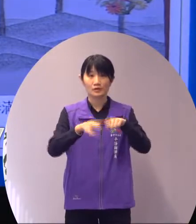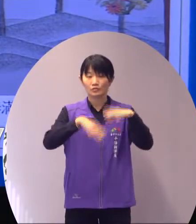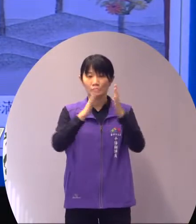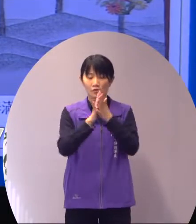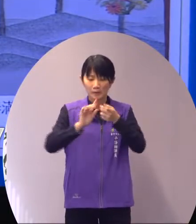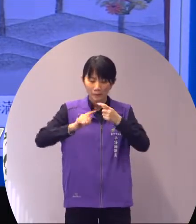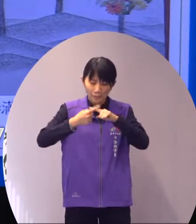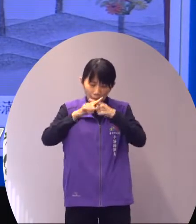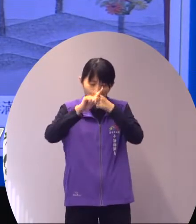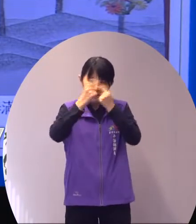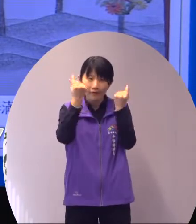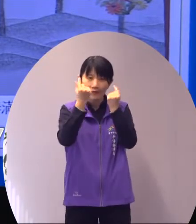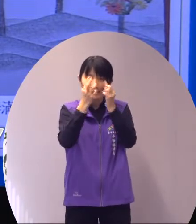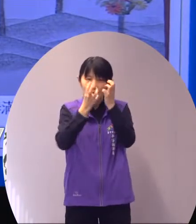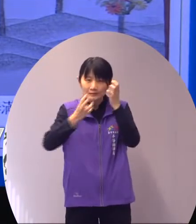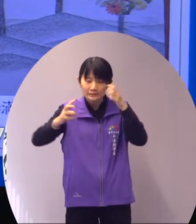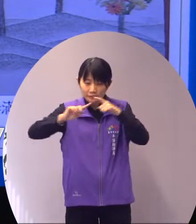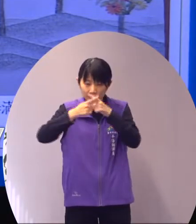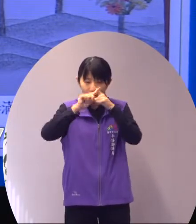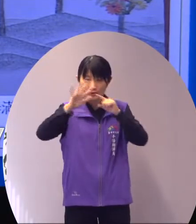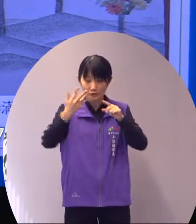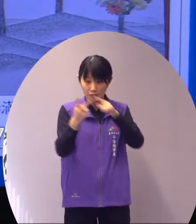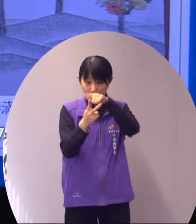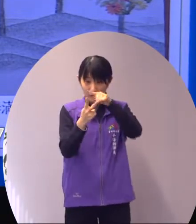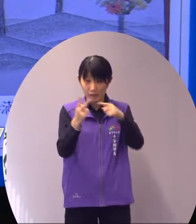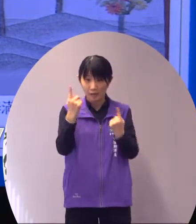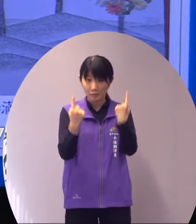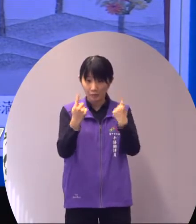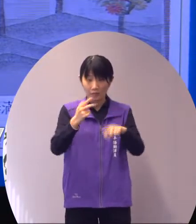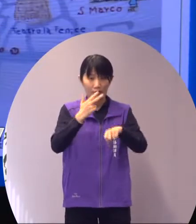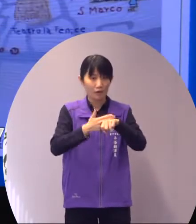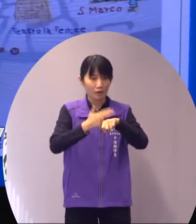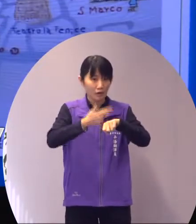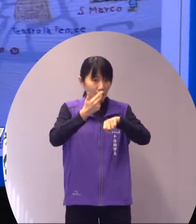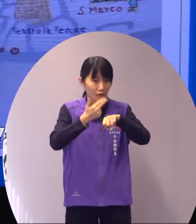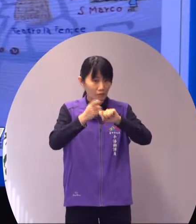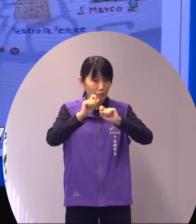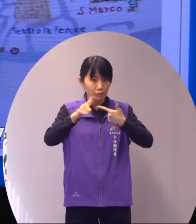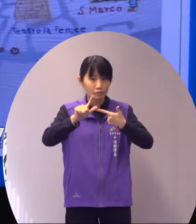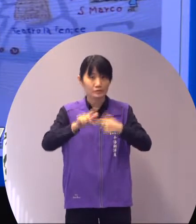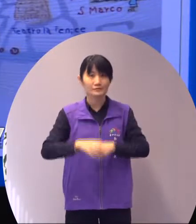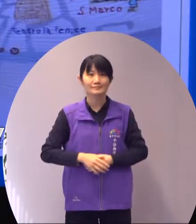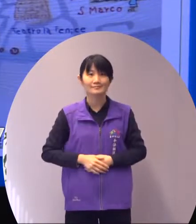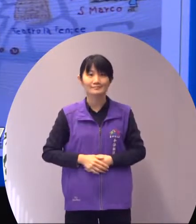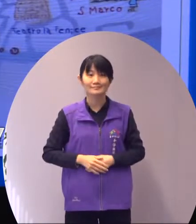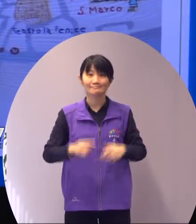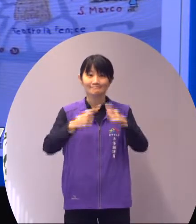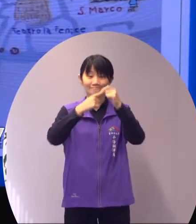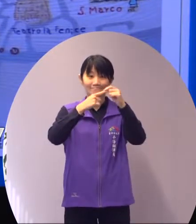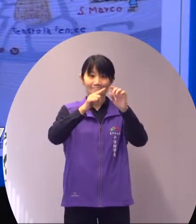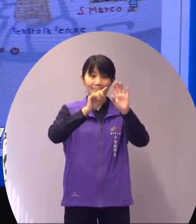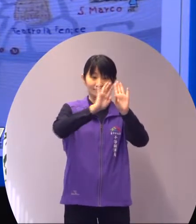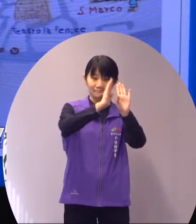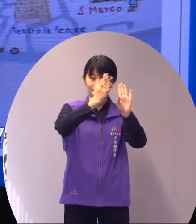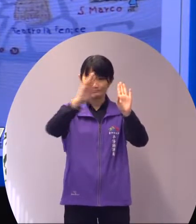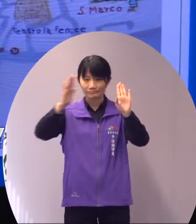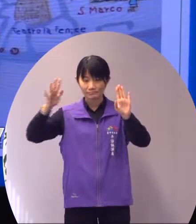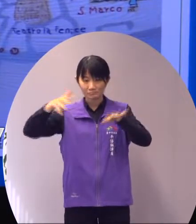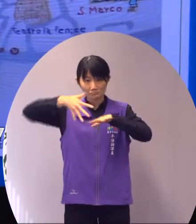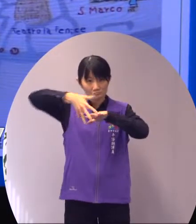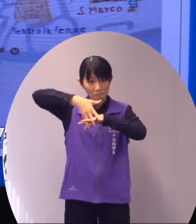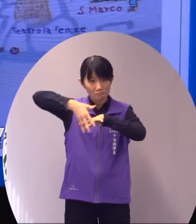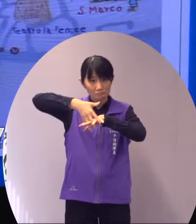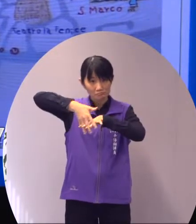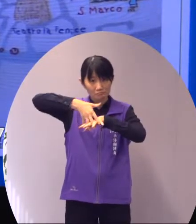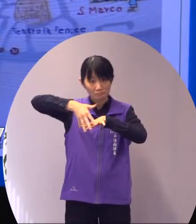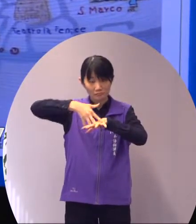织的一种，但是两者在技法上完全不同。刻丝主要是在织布机上用几十个